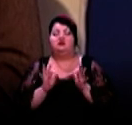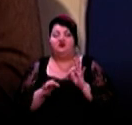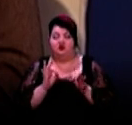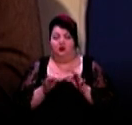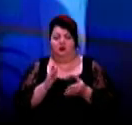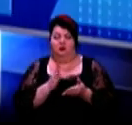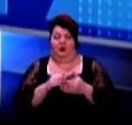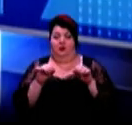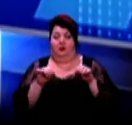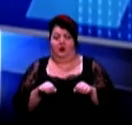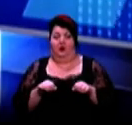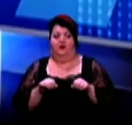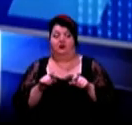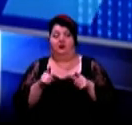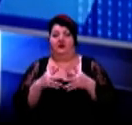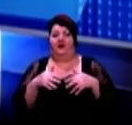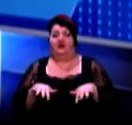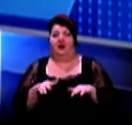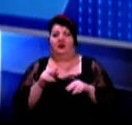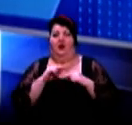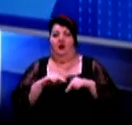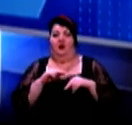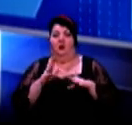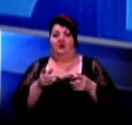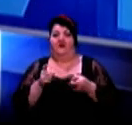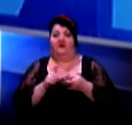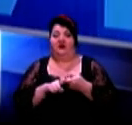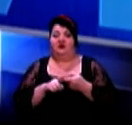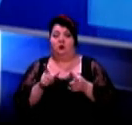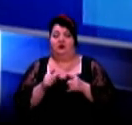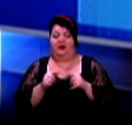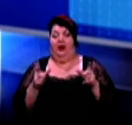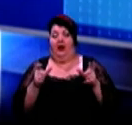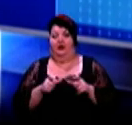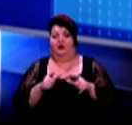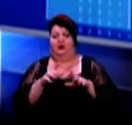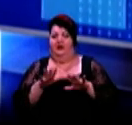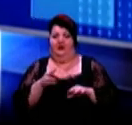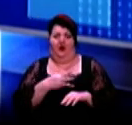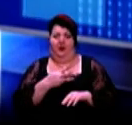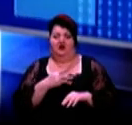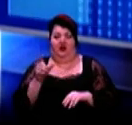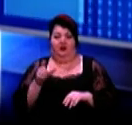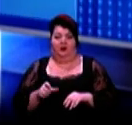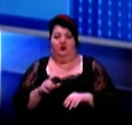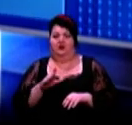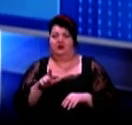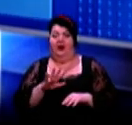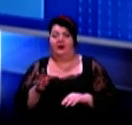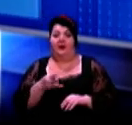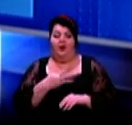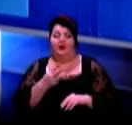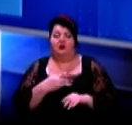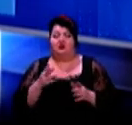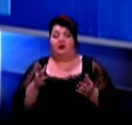є право. Оскільки, тим більше, вони втратили роботу саме в зв'язку з карантином. Це не бажання родини, це не бажання роботодавця, це мови, які